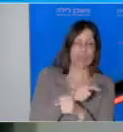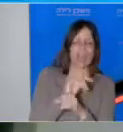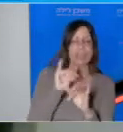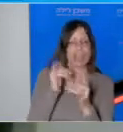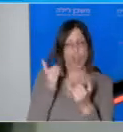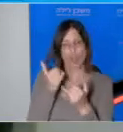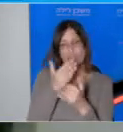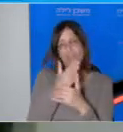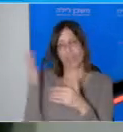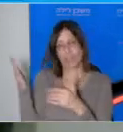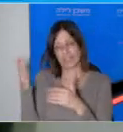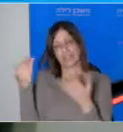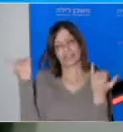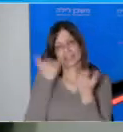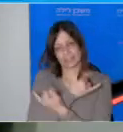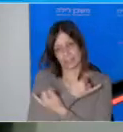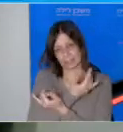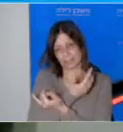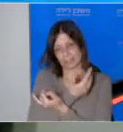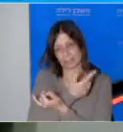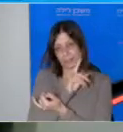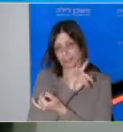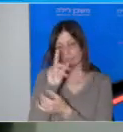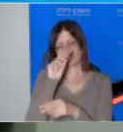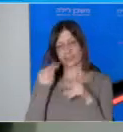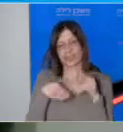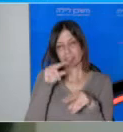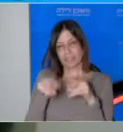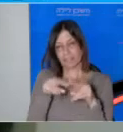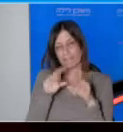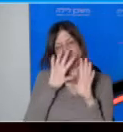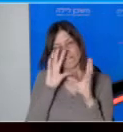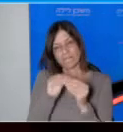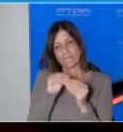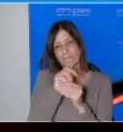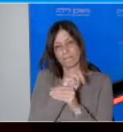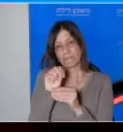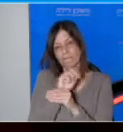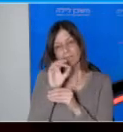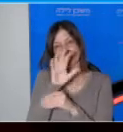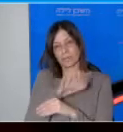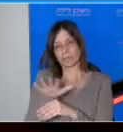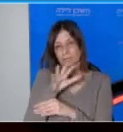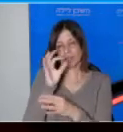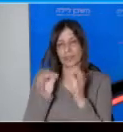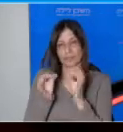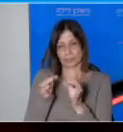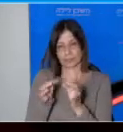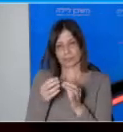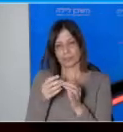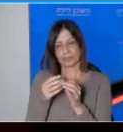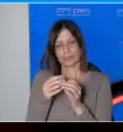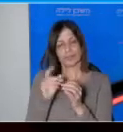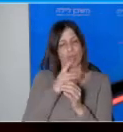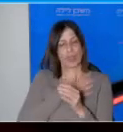הימין טעה בזה שהוא לא טיפל בכל נושא של מערכת המשפט. אין, ועוד פעם,